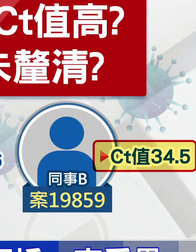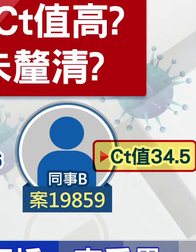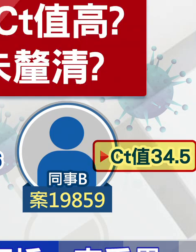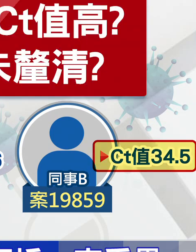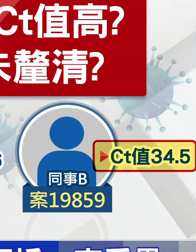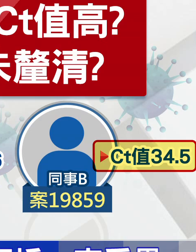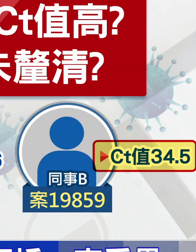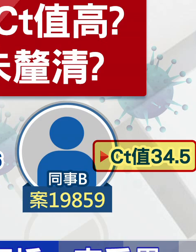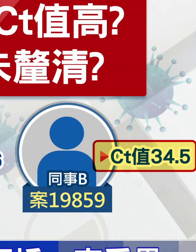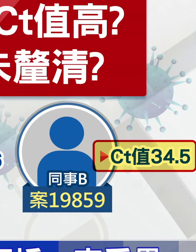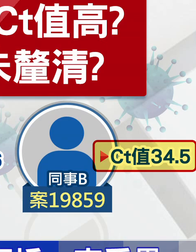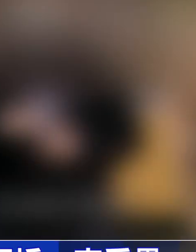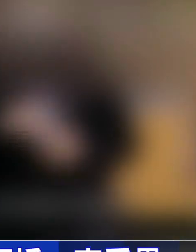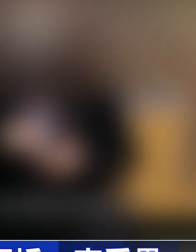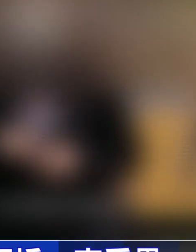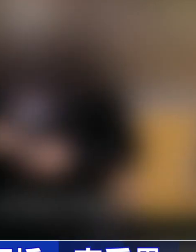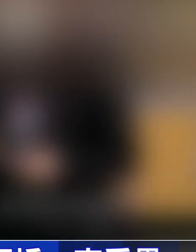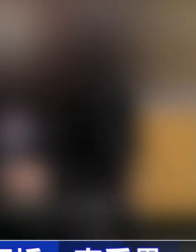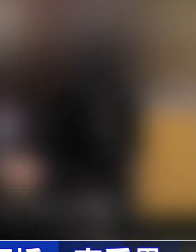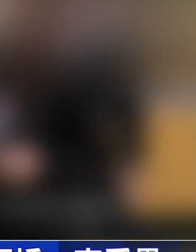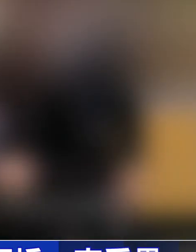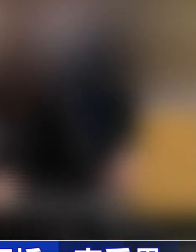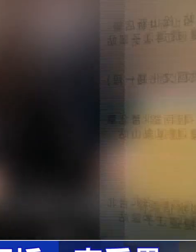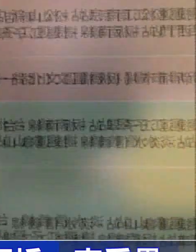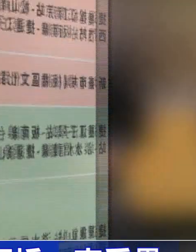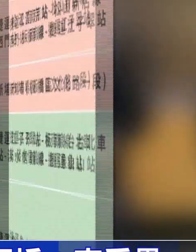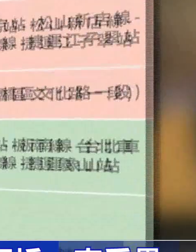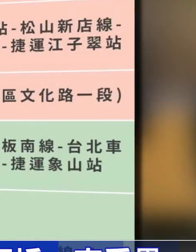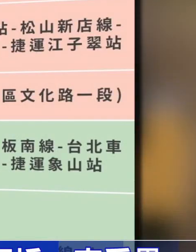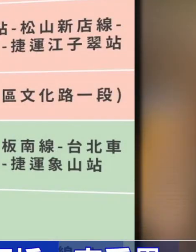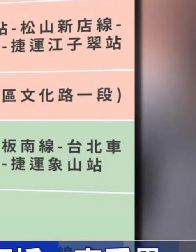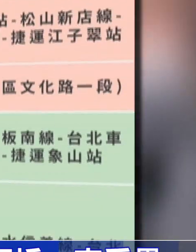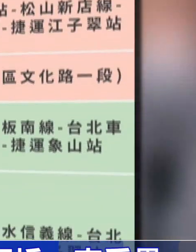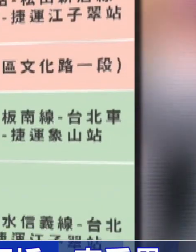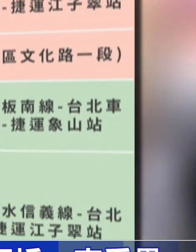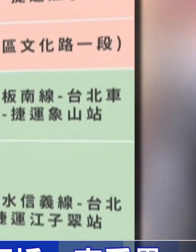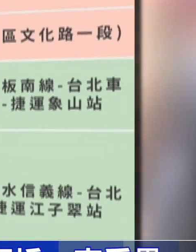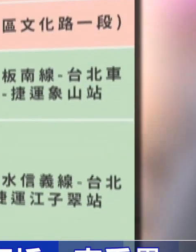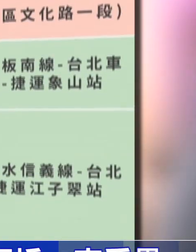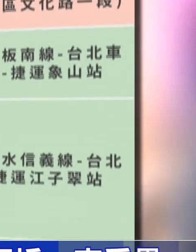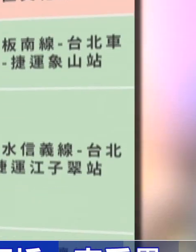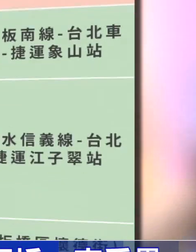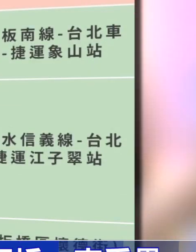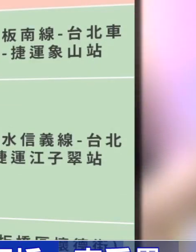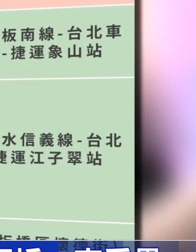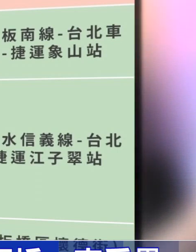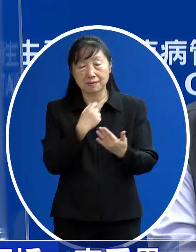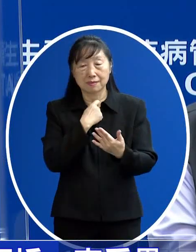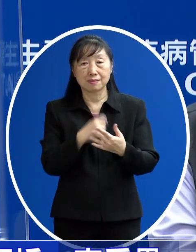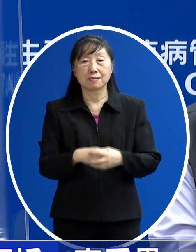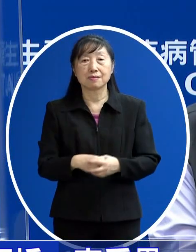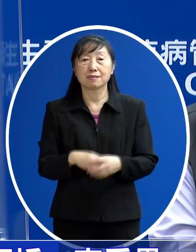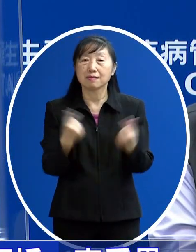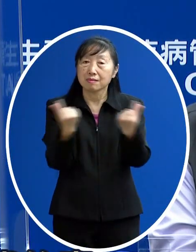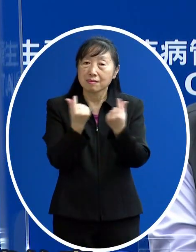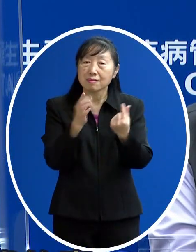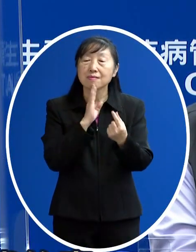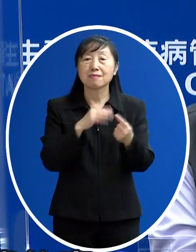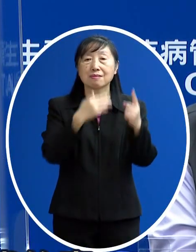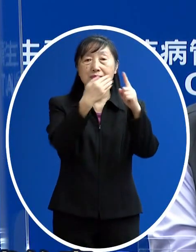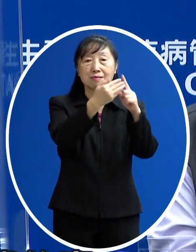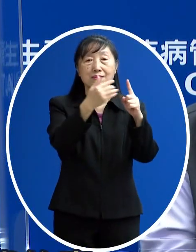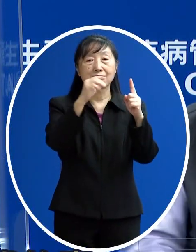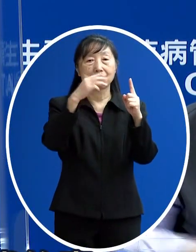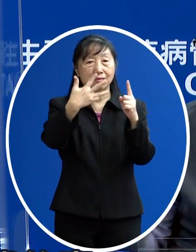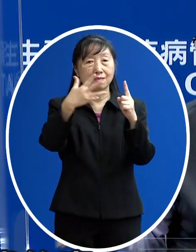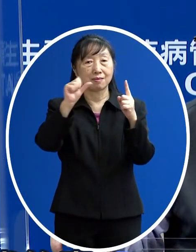CT 值怎么会反而比较高？也发现他的生活圈和日前板桥确诊的一家四口有重叠。 似乎19859他